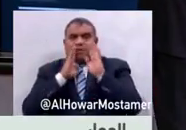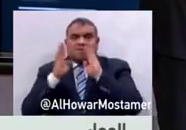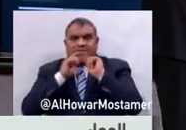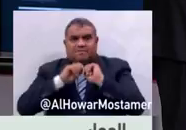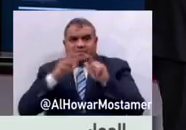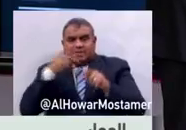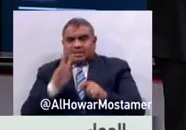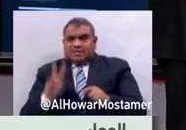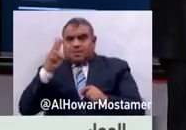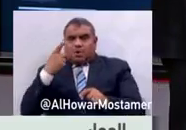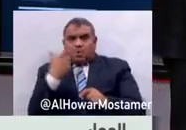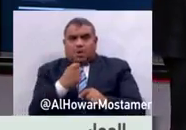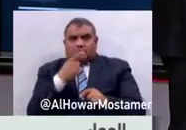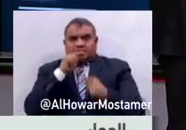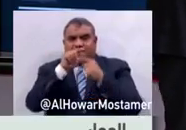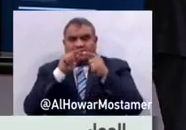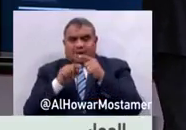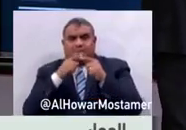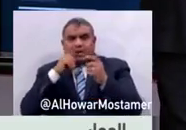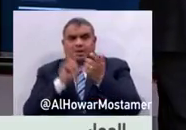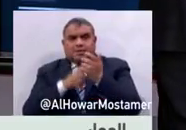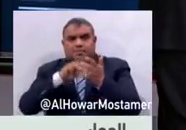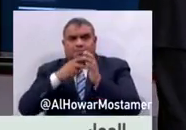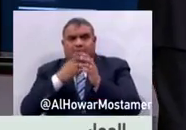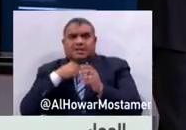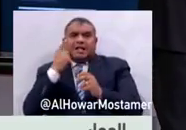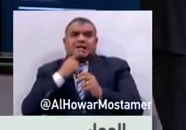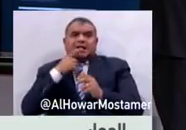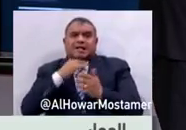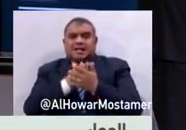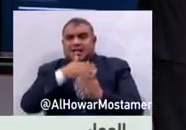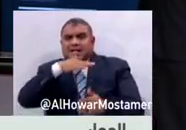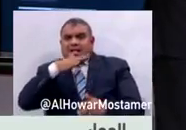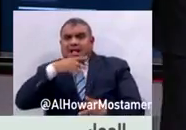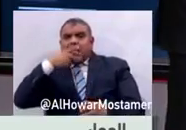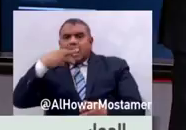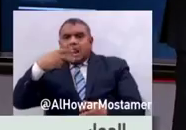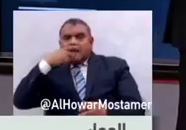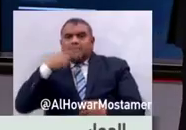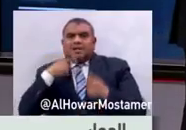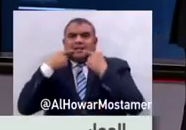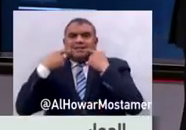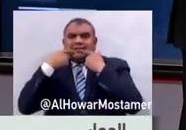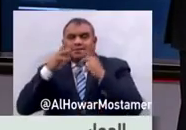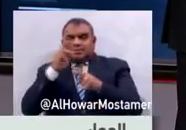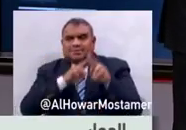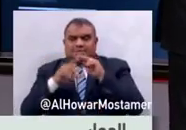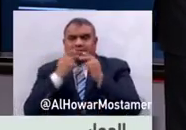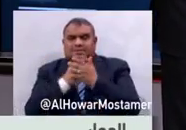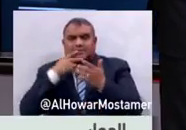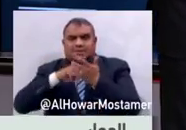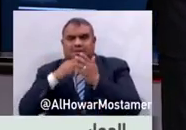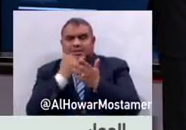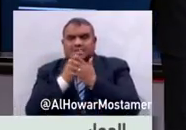ان 57.4% بيفضلوا السخرية باللغة العامية، خاصة عند عرض